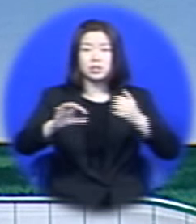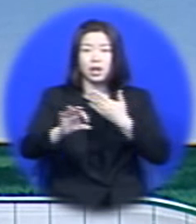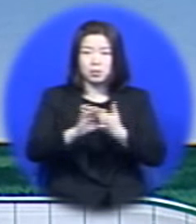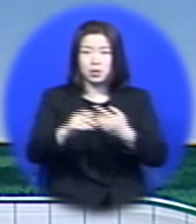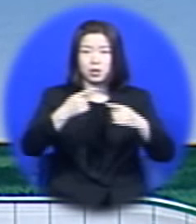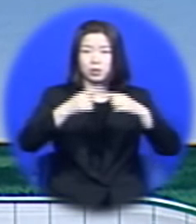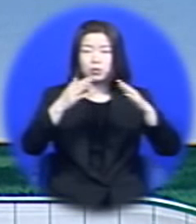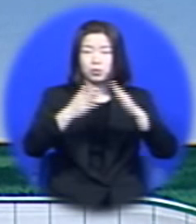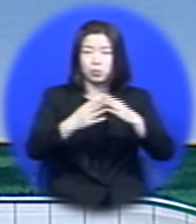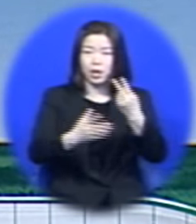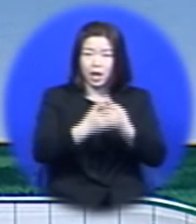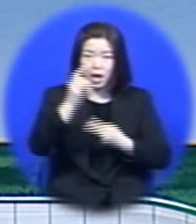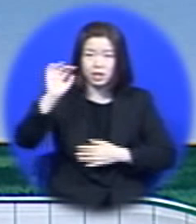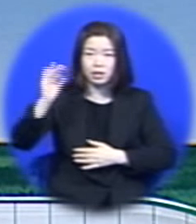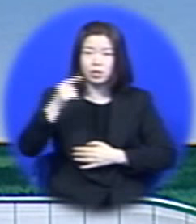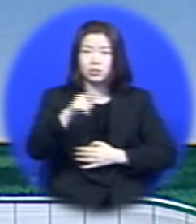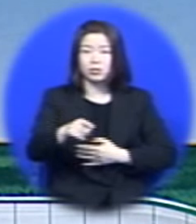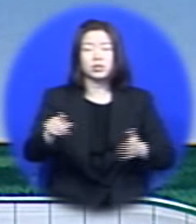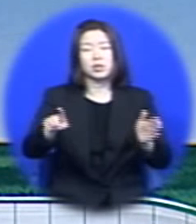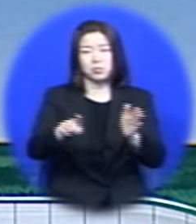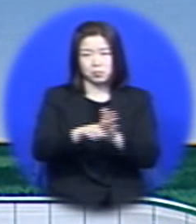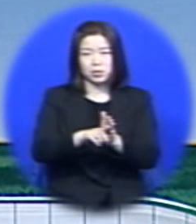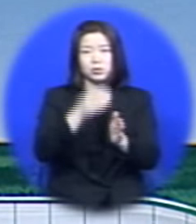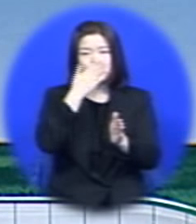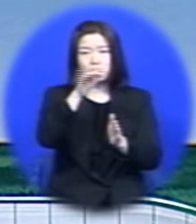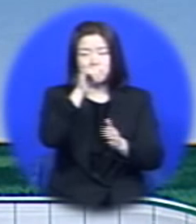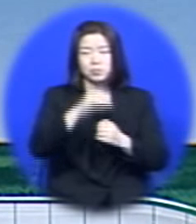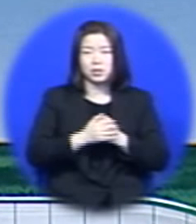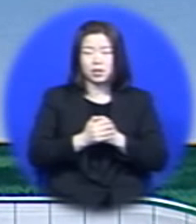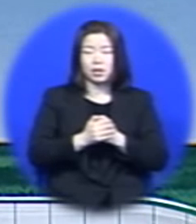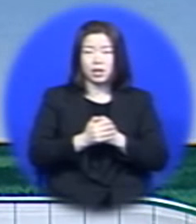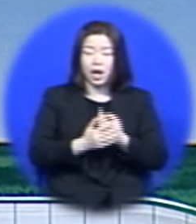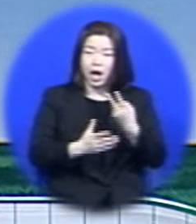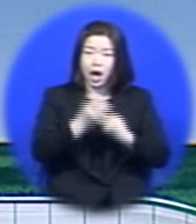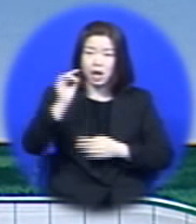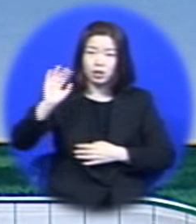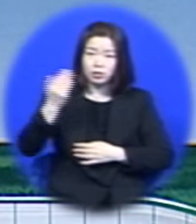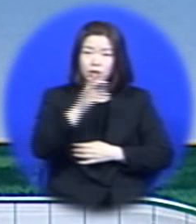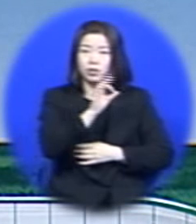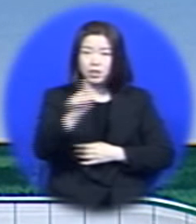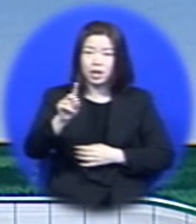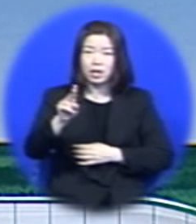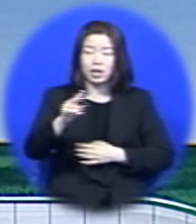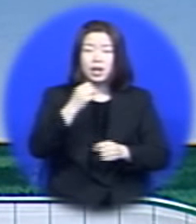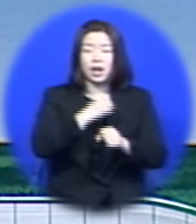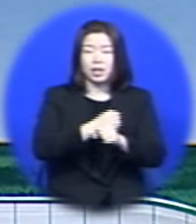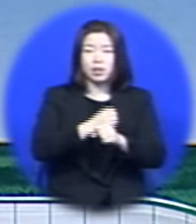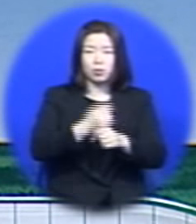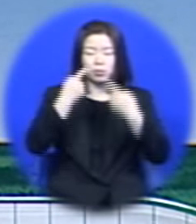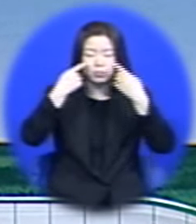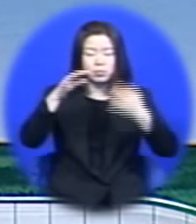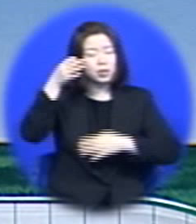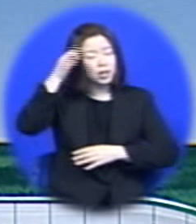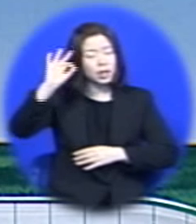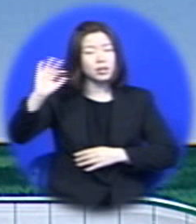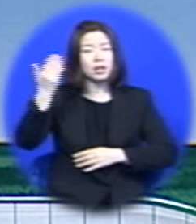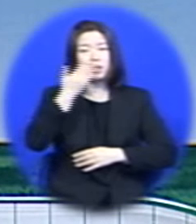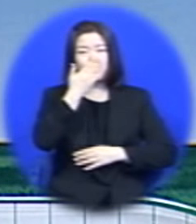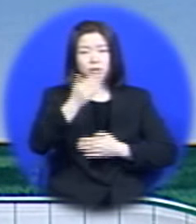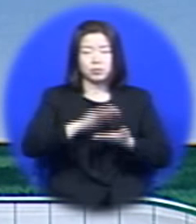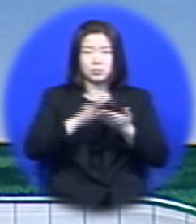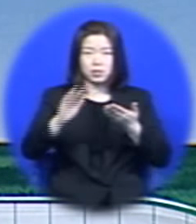되는 게 믿어져요. 하나 되어야 한다고 분명히 또 깨달아집니다. 만약 여러분